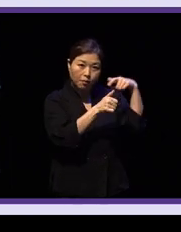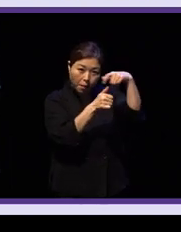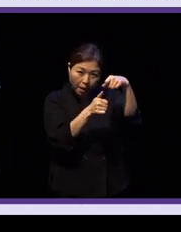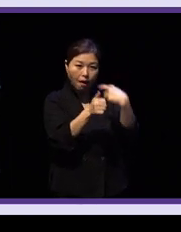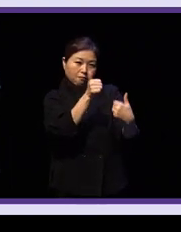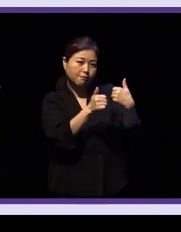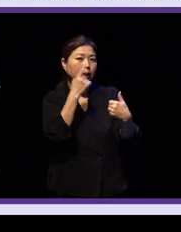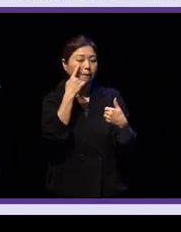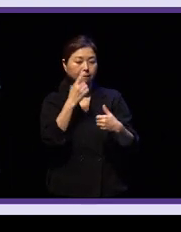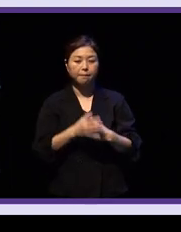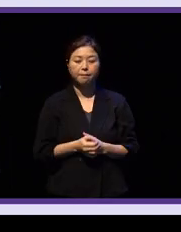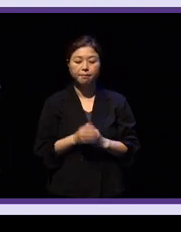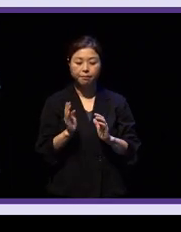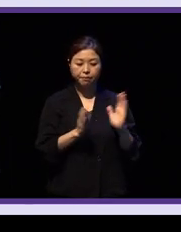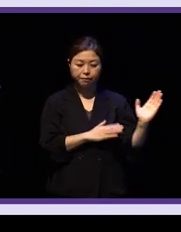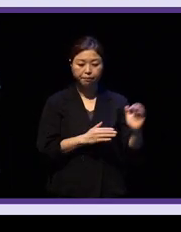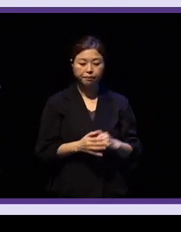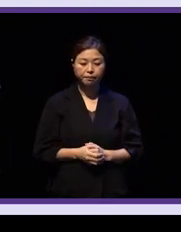부탁드립니다